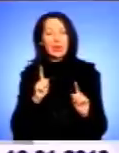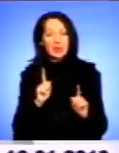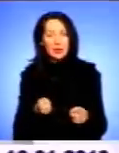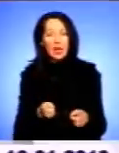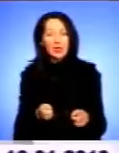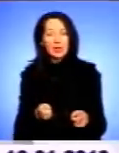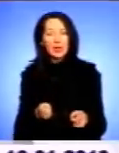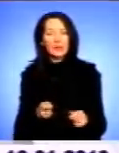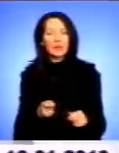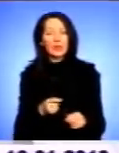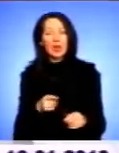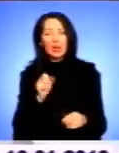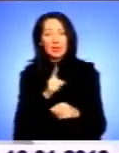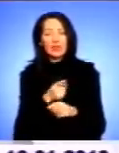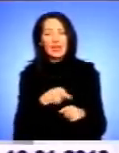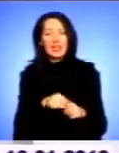це ліквідація